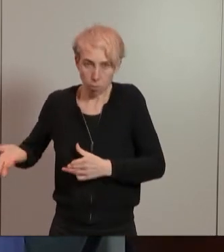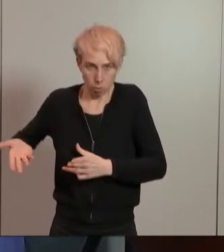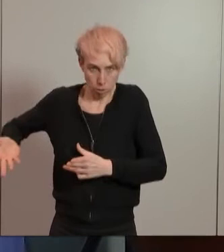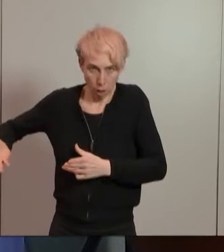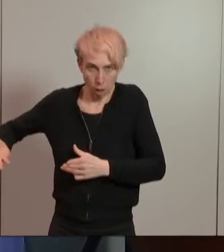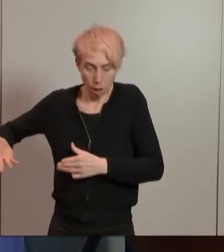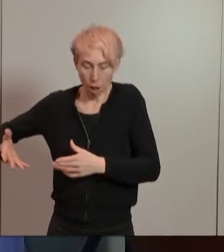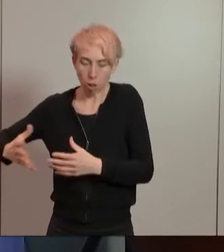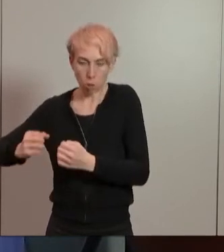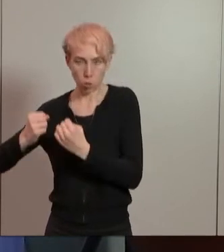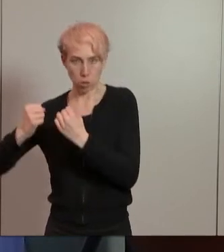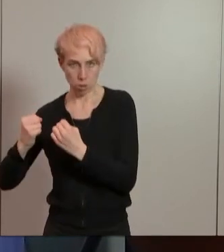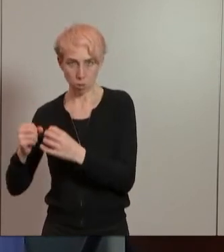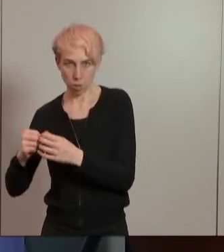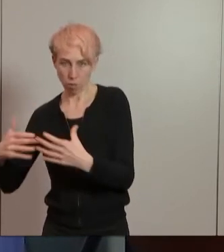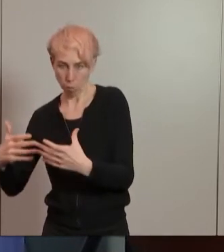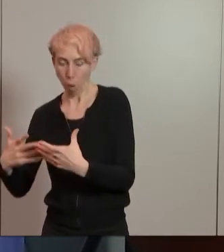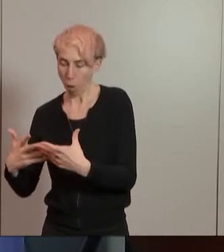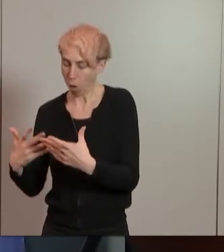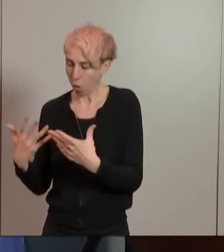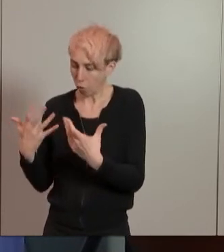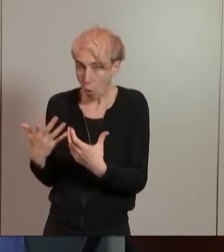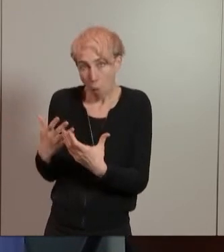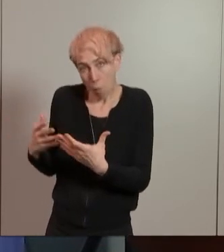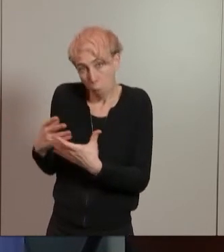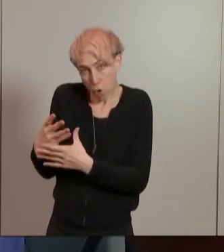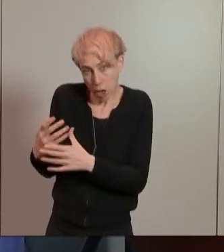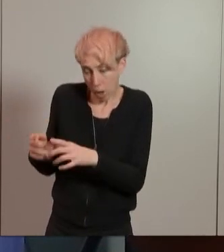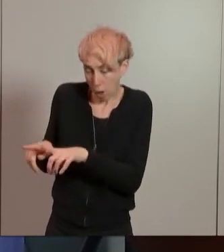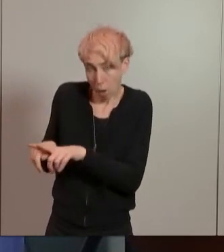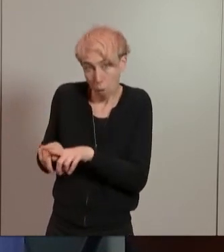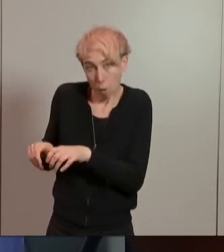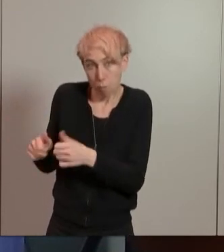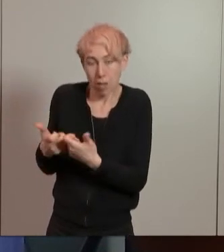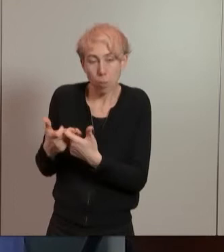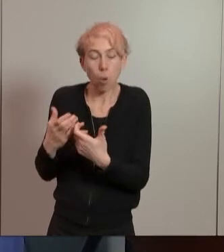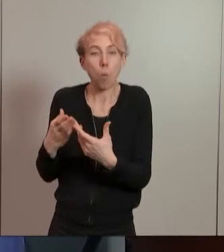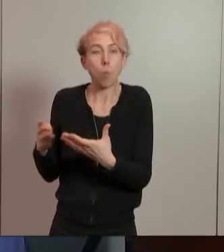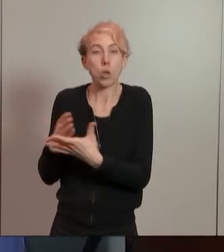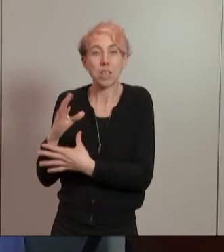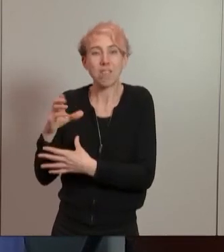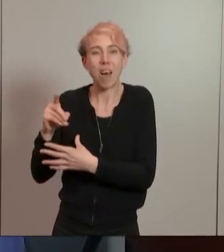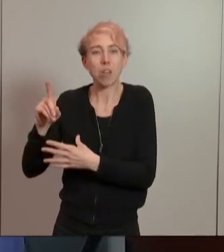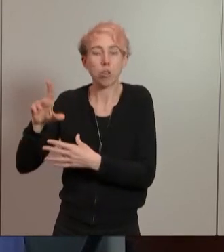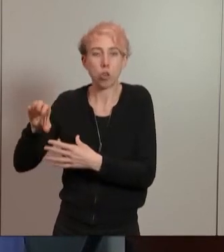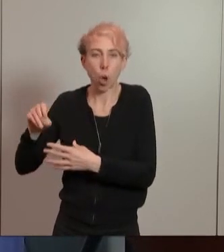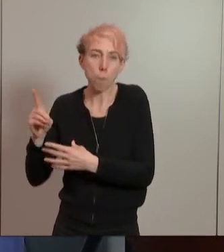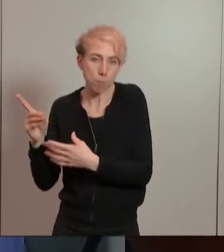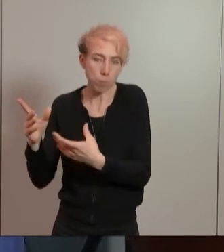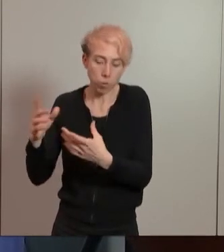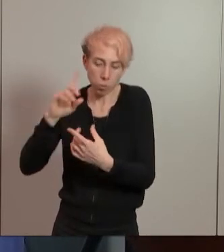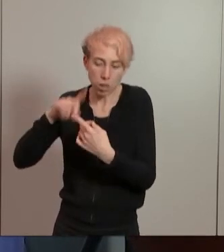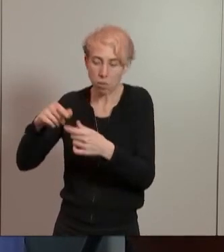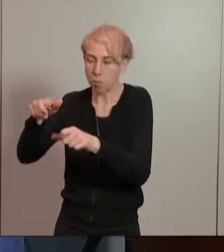développement, notamment par l'intermédiaire de projets communs structurants, à l'image du projet Divadom, dispositif innovant pour le maintien à